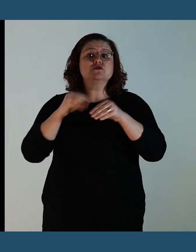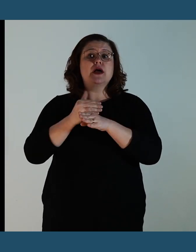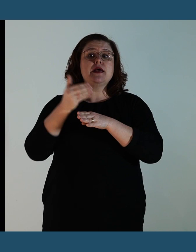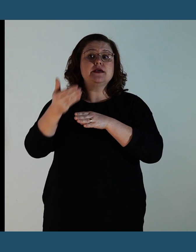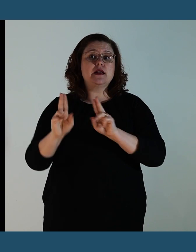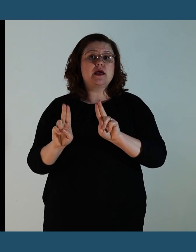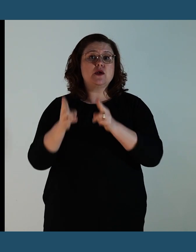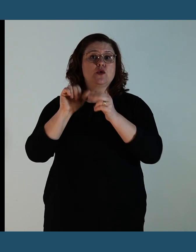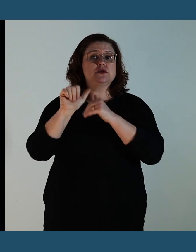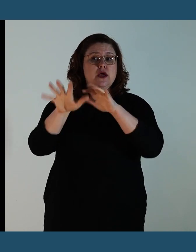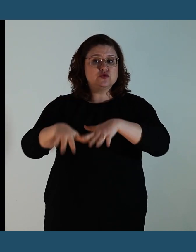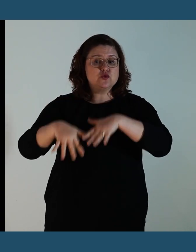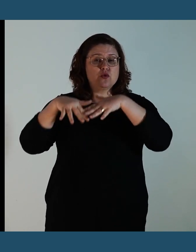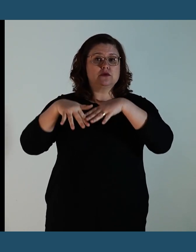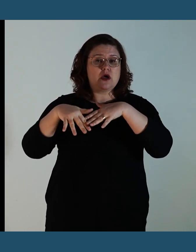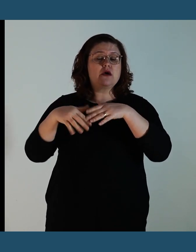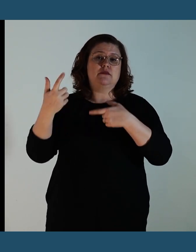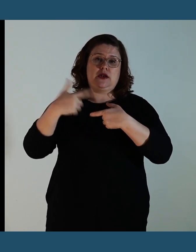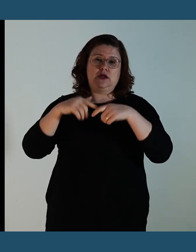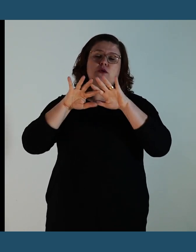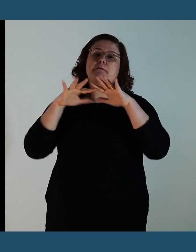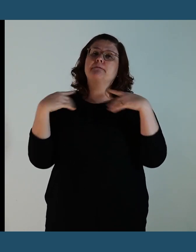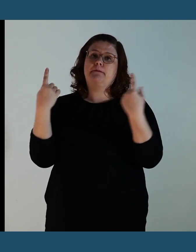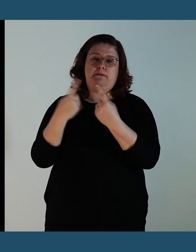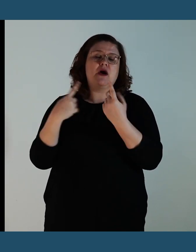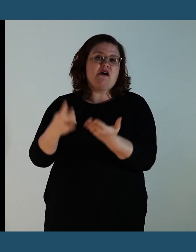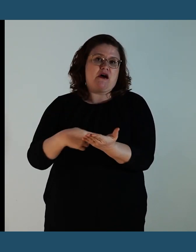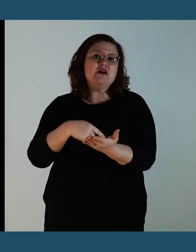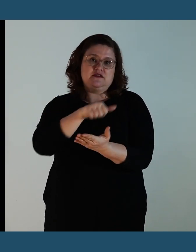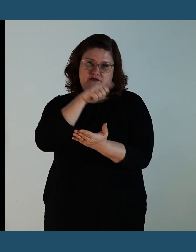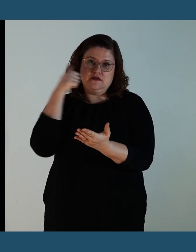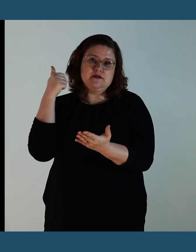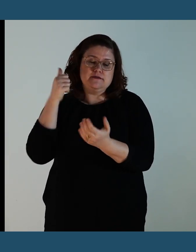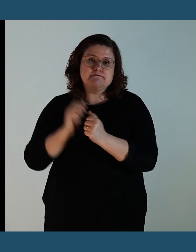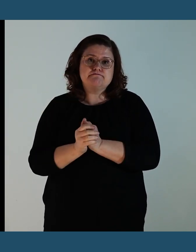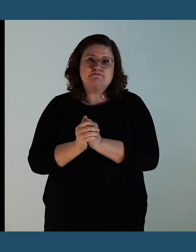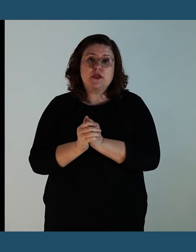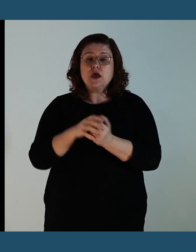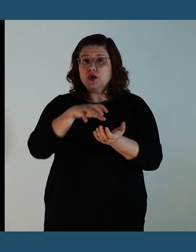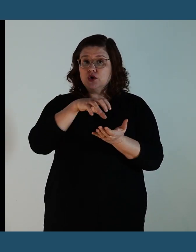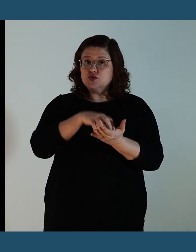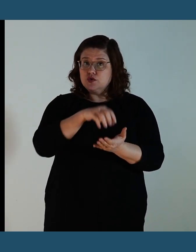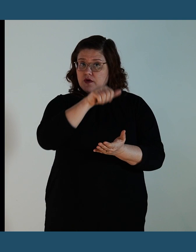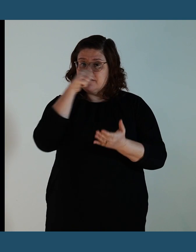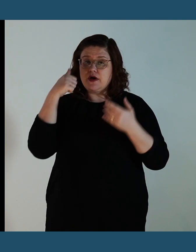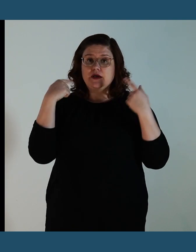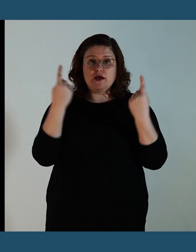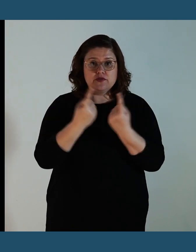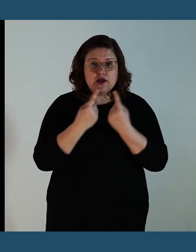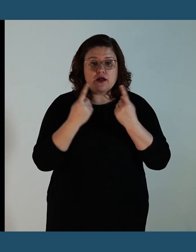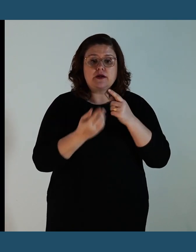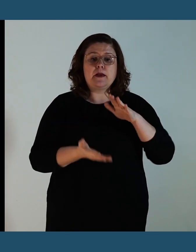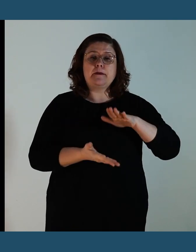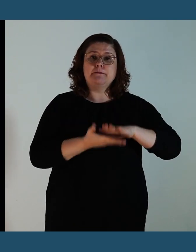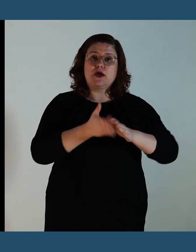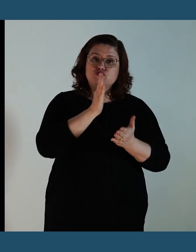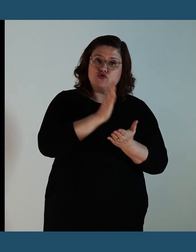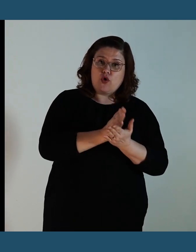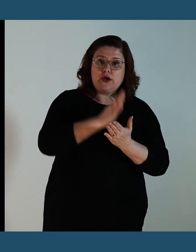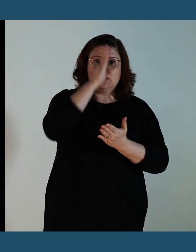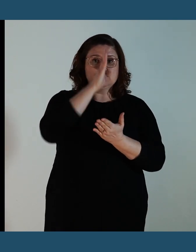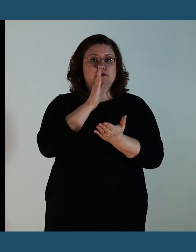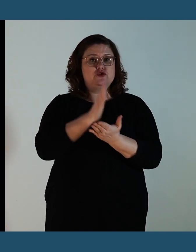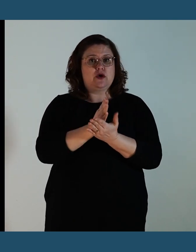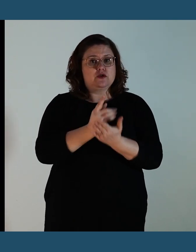työnsä haastavassa maailmantilanteessa. Haastavissa yhteiskunnallisissa tilanteissa perus- ja ihmisoikeuksien